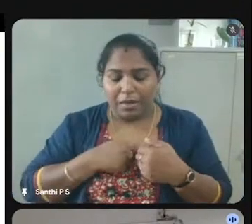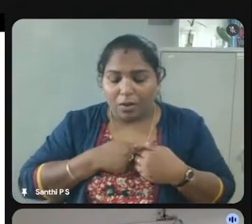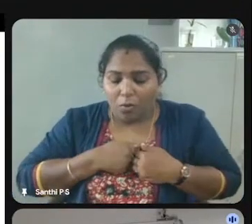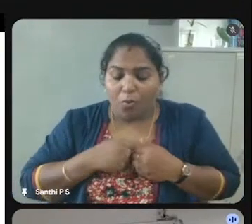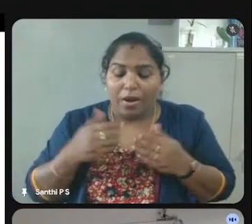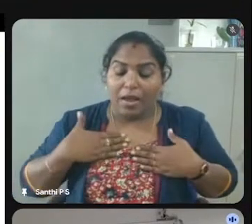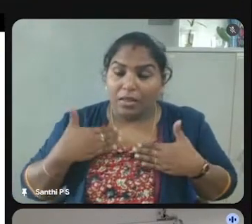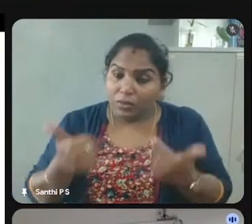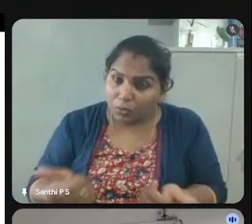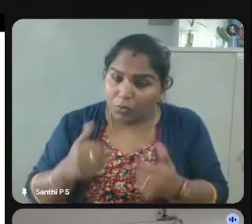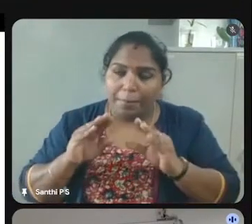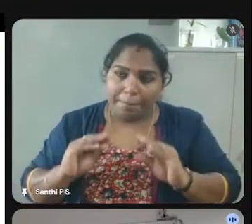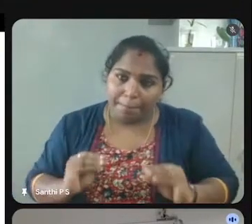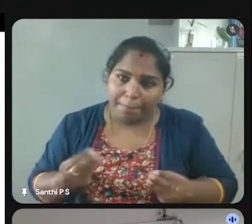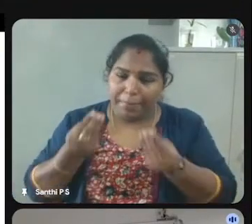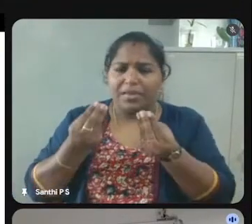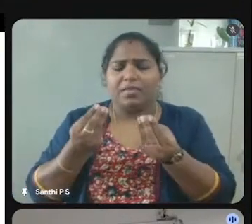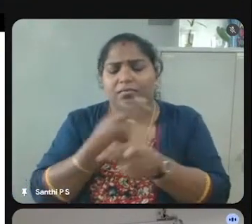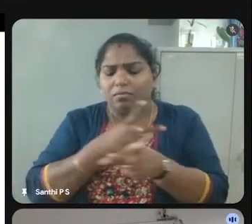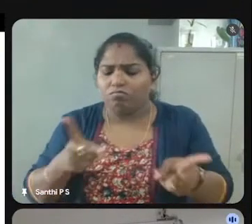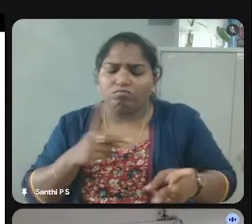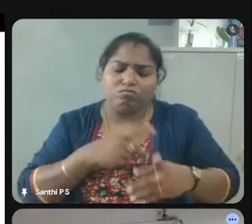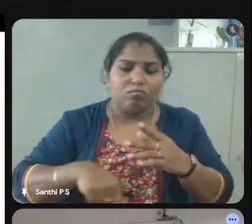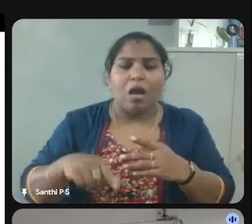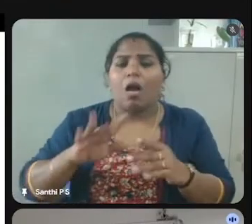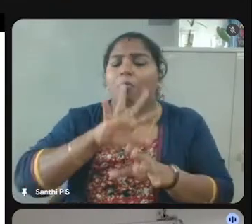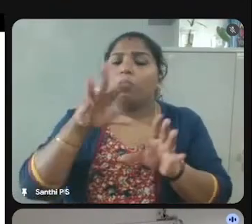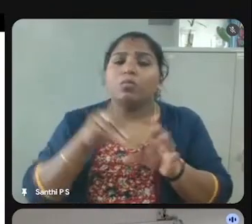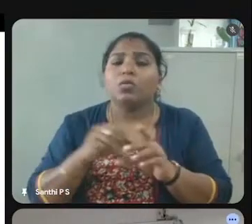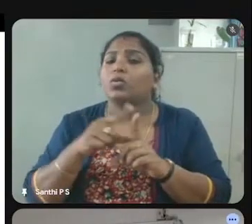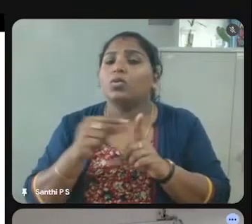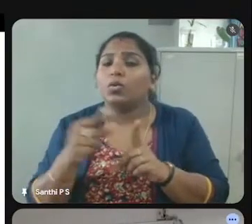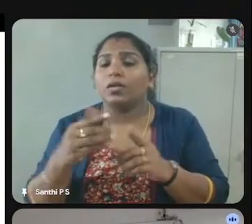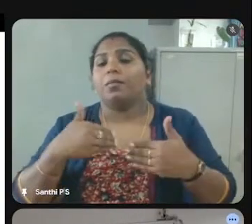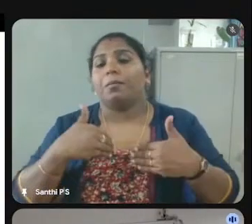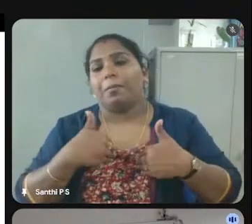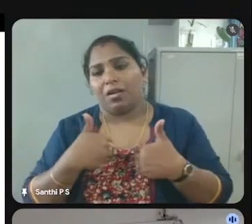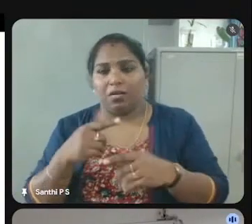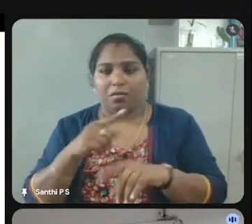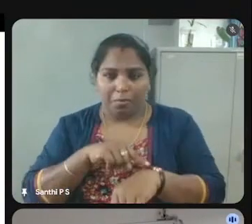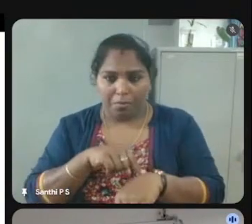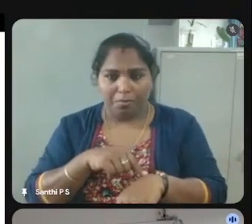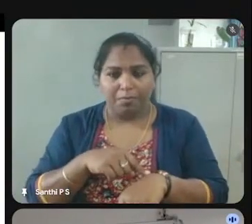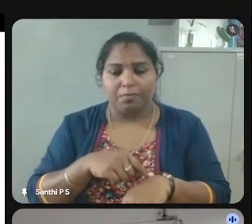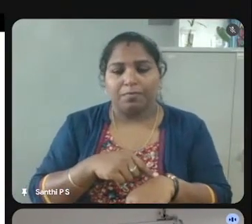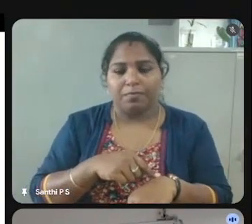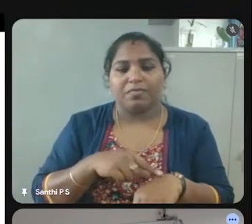വേണ്ടി, നമ്മുടെ ആ ഒരു മെച്ചത്തിന് വേണ്ടിയിട്ട് നമുക്കൊന്ന് നിലകൊള്ളാനുള്ള ഒരു ടൈമാണ് ഈ മീ ടൈം എന്ന് പറയുന്നത്. നമുക്ക് നമ്മളെ തന്നെ ഒന്ന് റീചാർജ് ചെയ്യാൻ